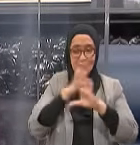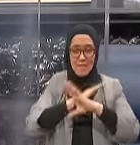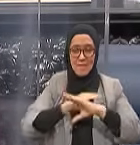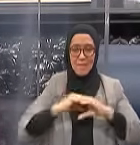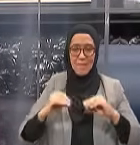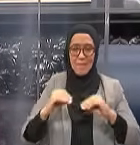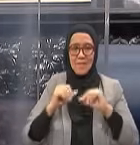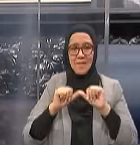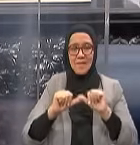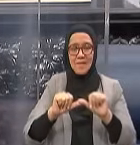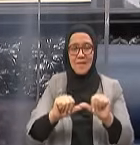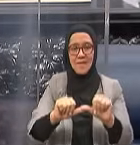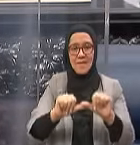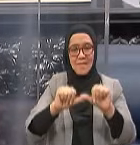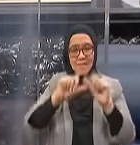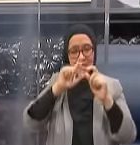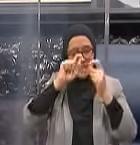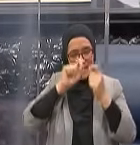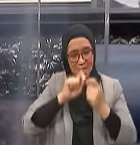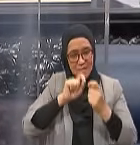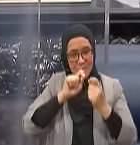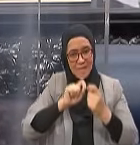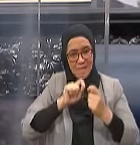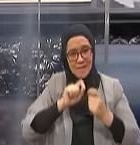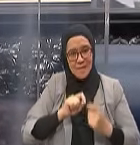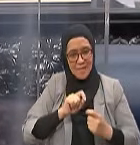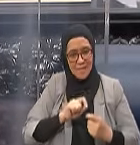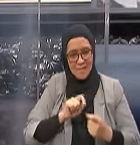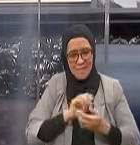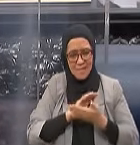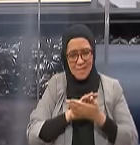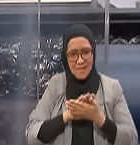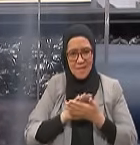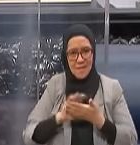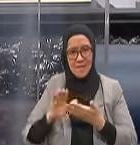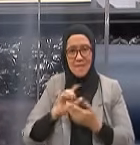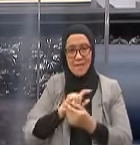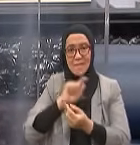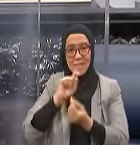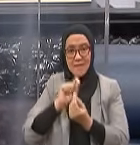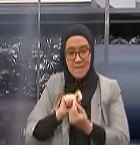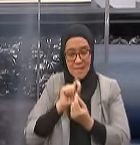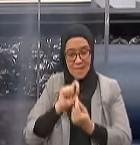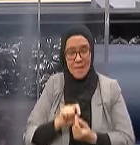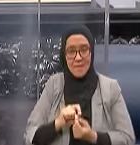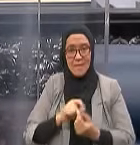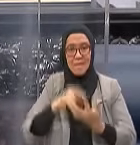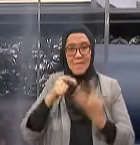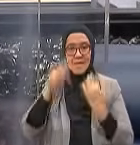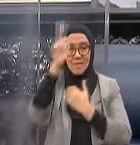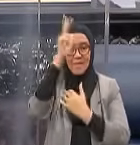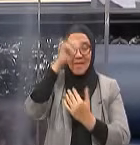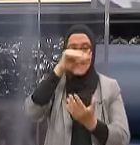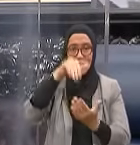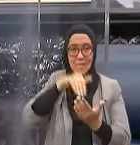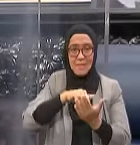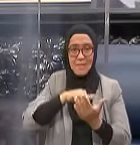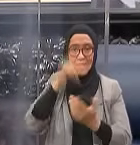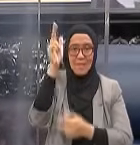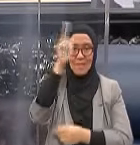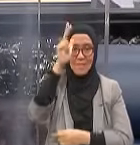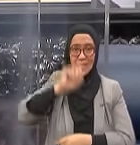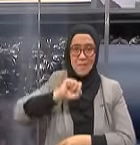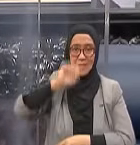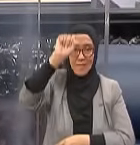h&d halus seseorang bersama antara hujan persekutuan kerajaan bisa Basten